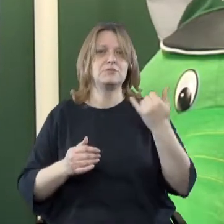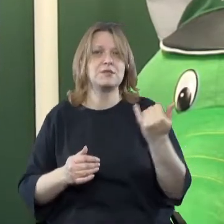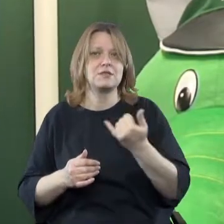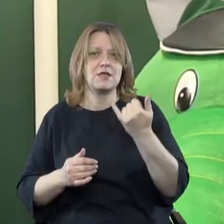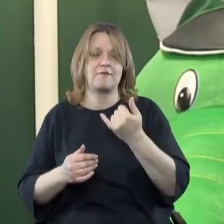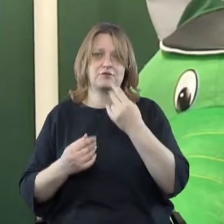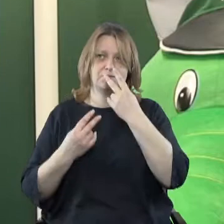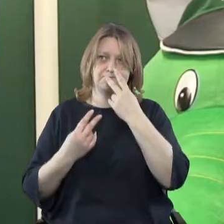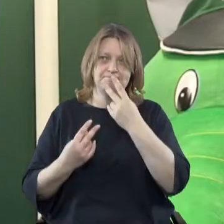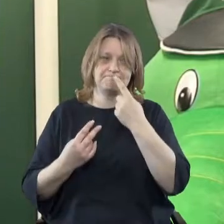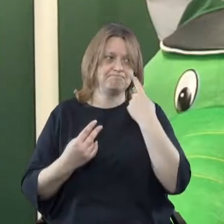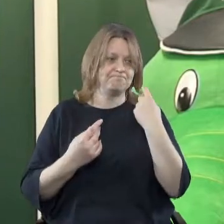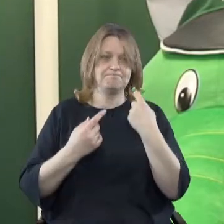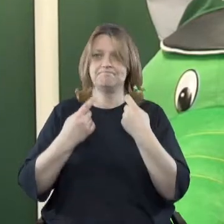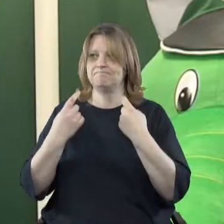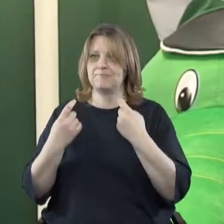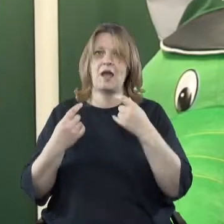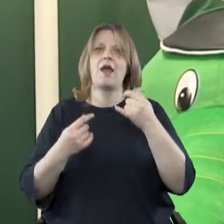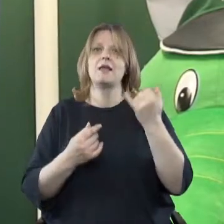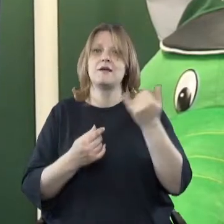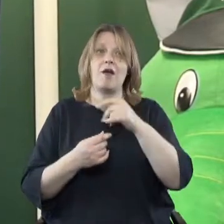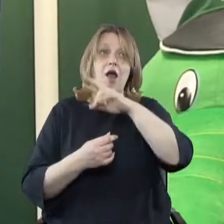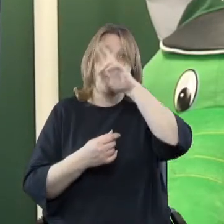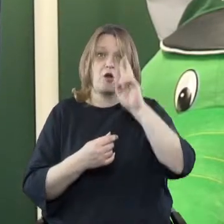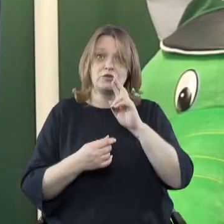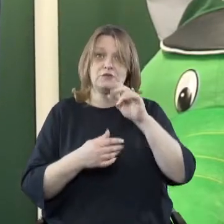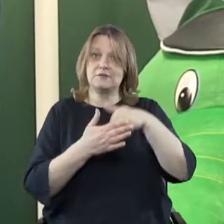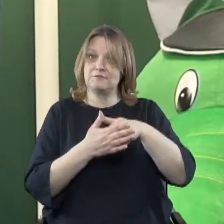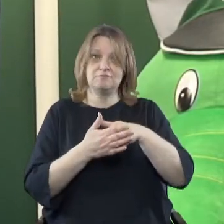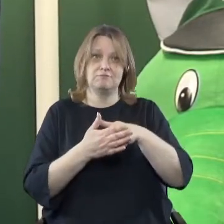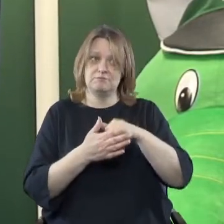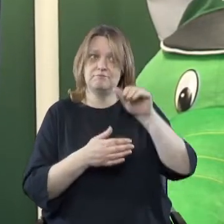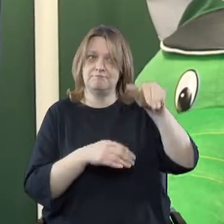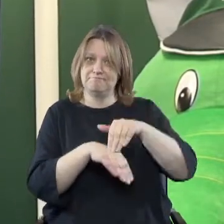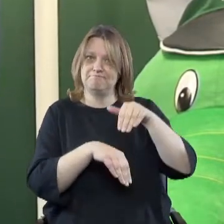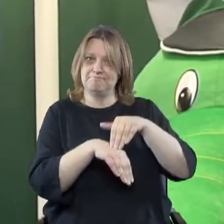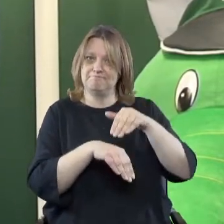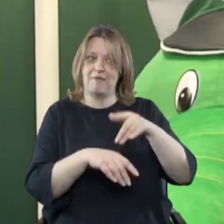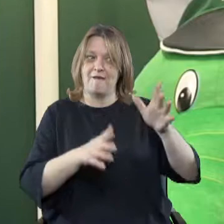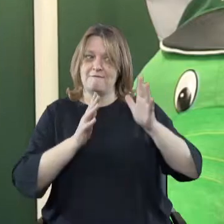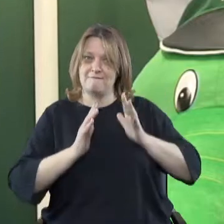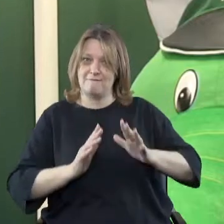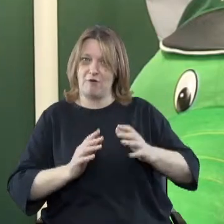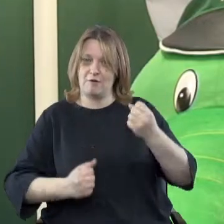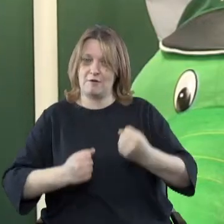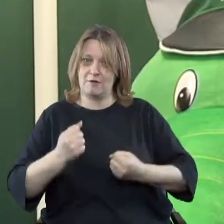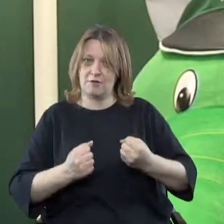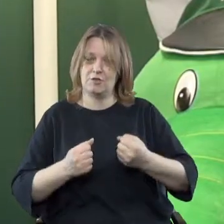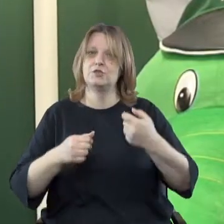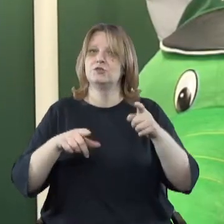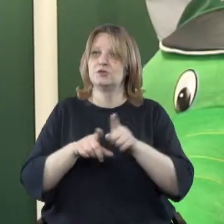zwracali, kiedy należy rodzicom uwagę, że należy jechać wolniej, że należy